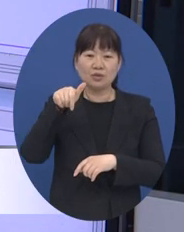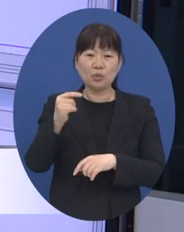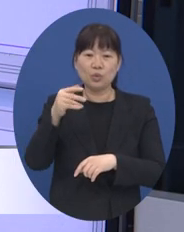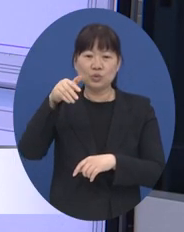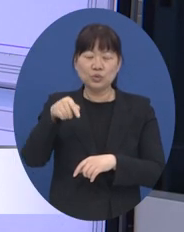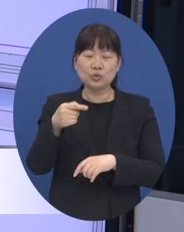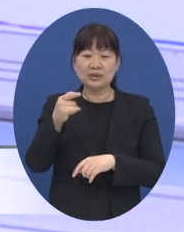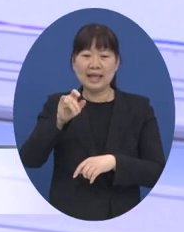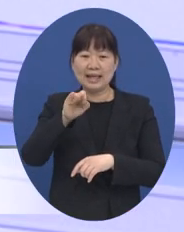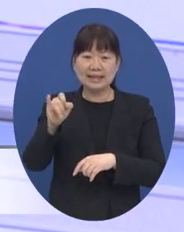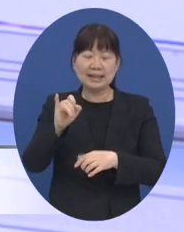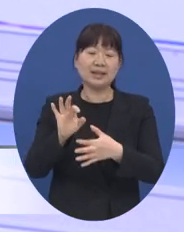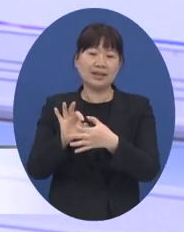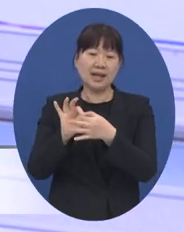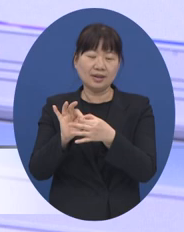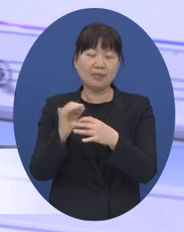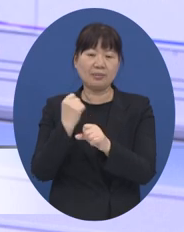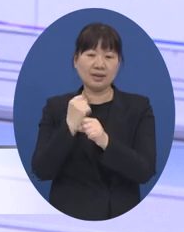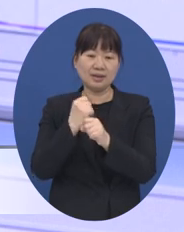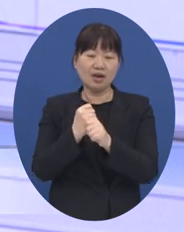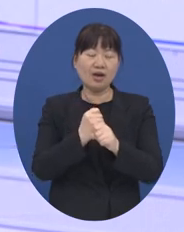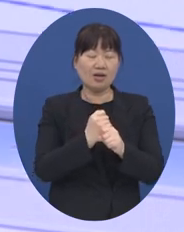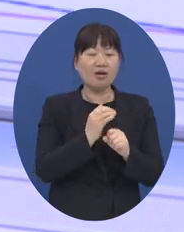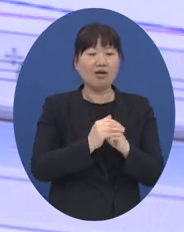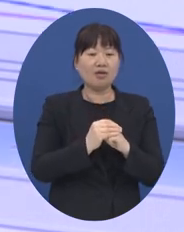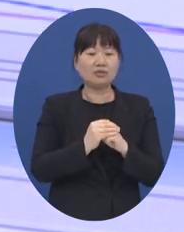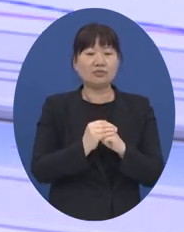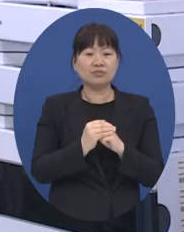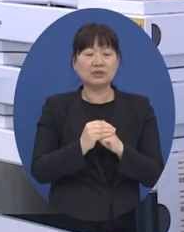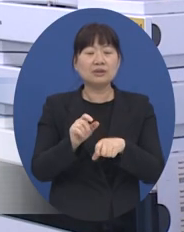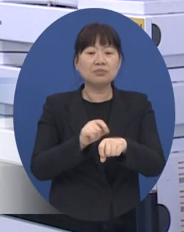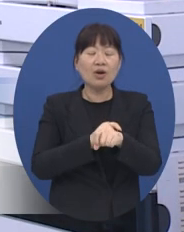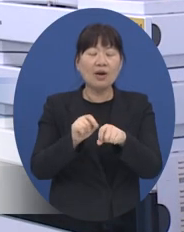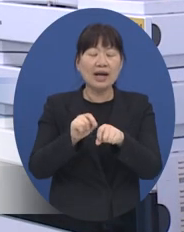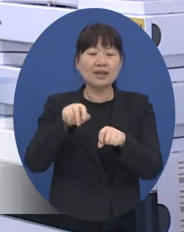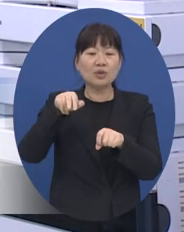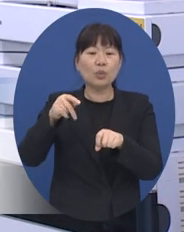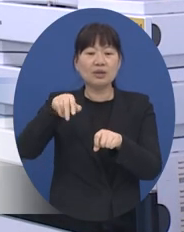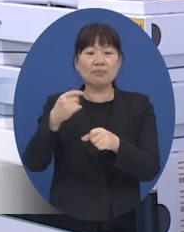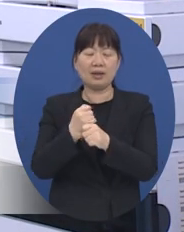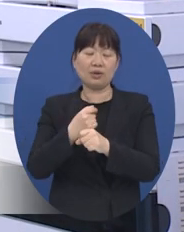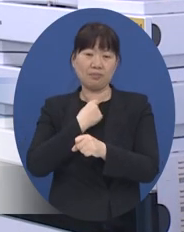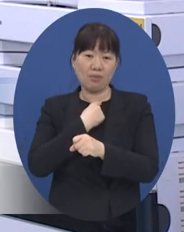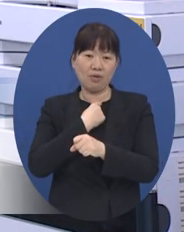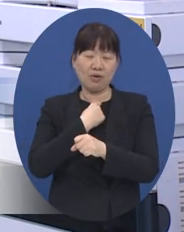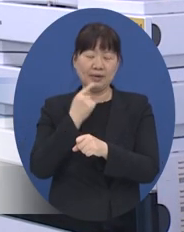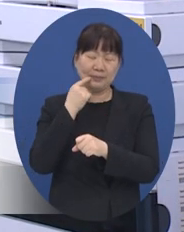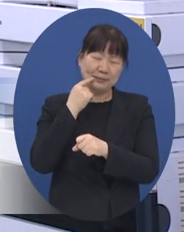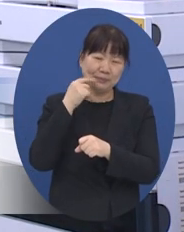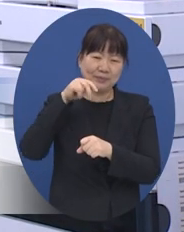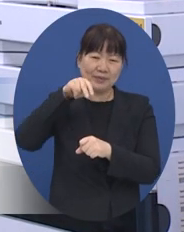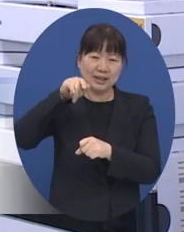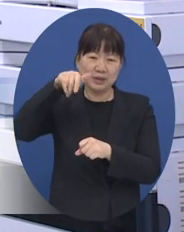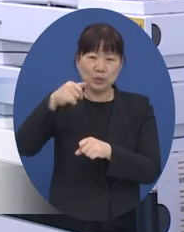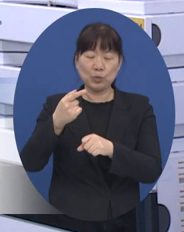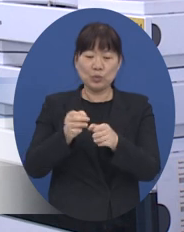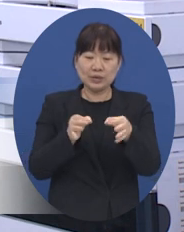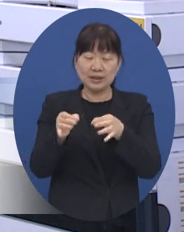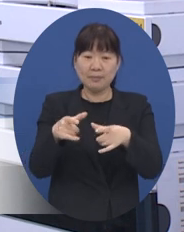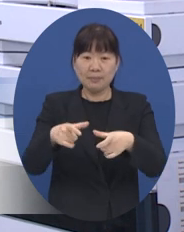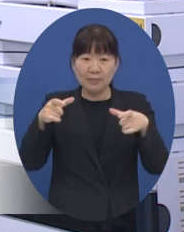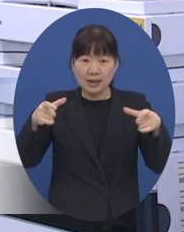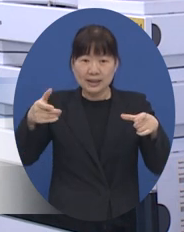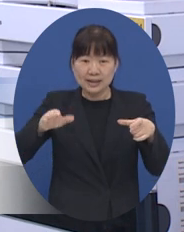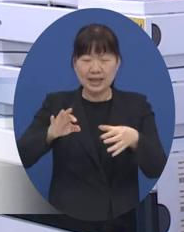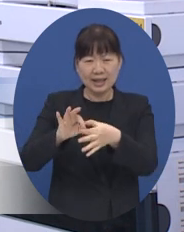적용해 기존 소스를 시장과 차별화 겠다는 구성입니다 지금 식 처 시장이 조금씩 넓어지고 있는데요 식초가 0